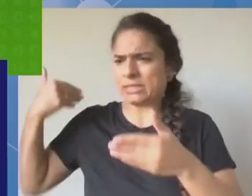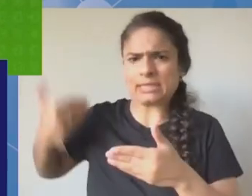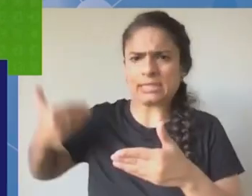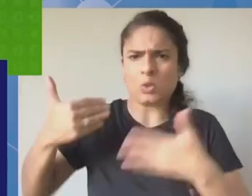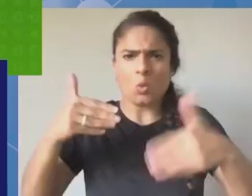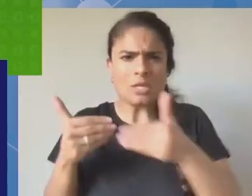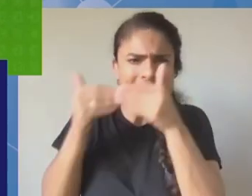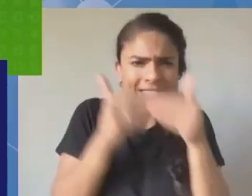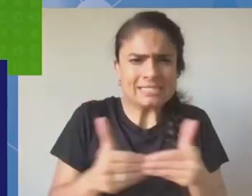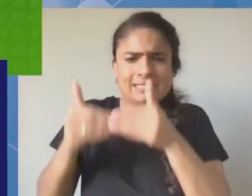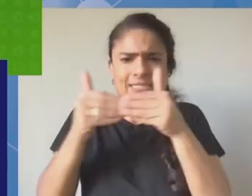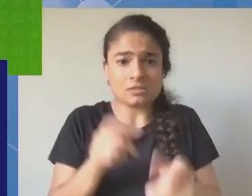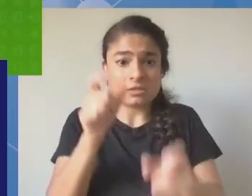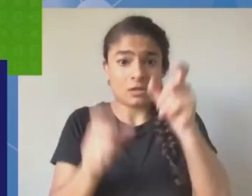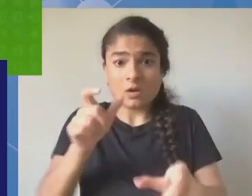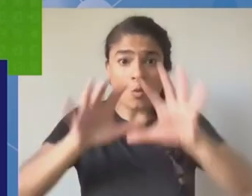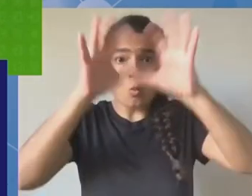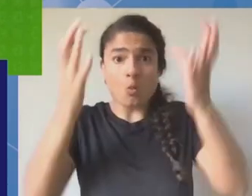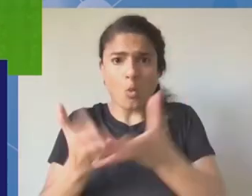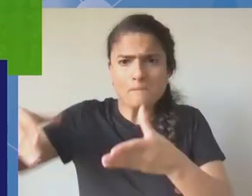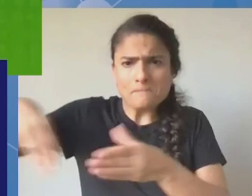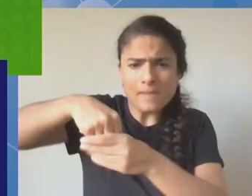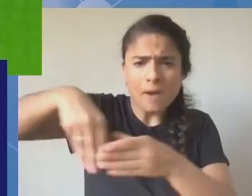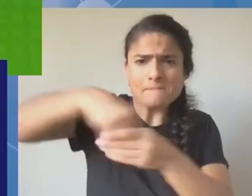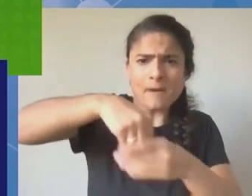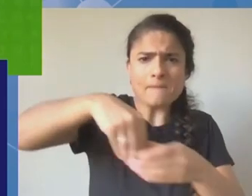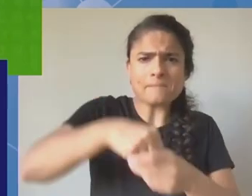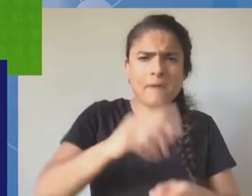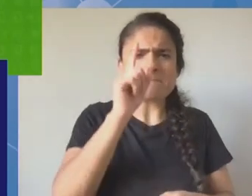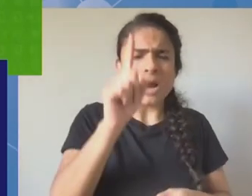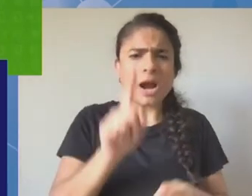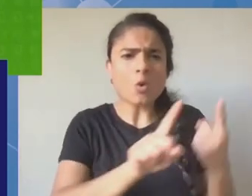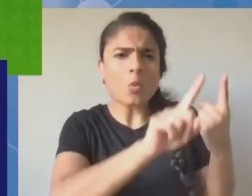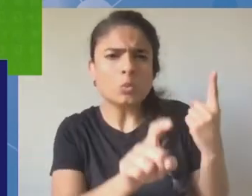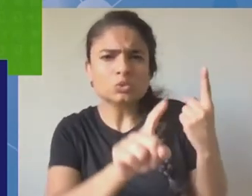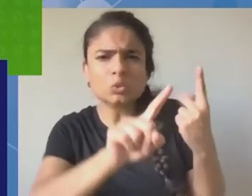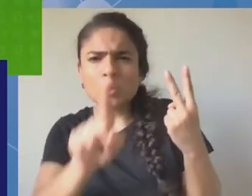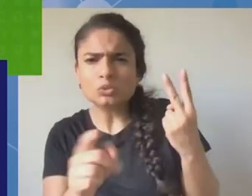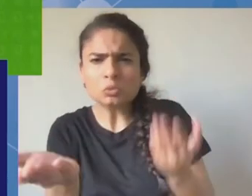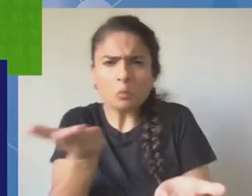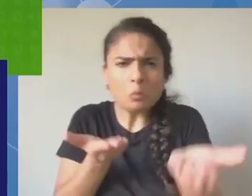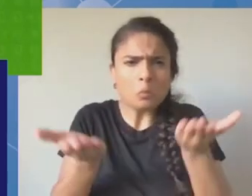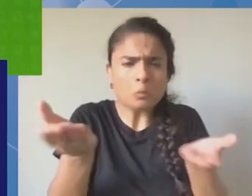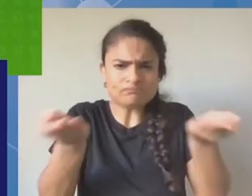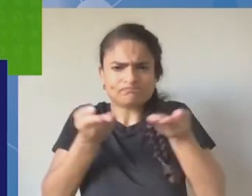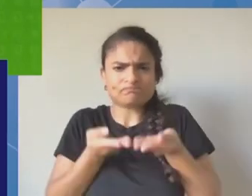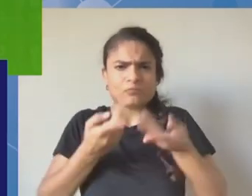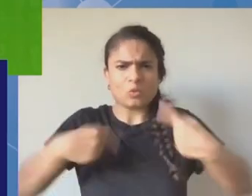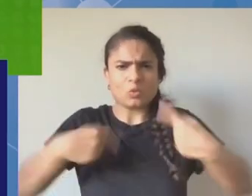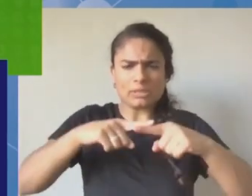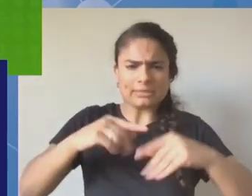我们应该更加的包容，我们应该更让多的人参与我们的这个工